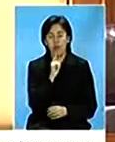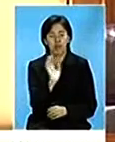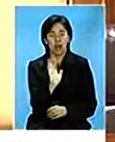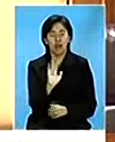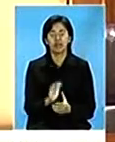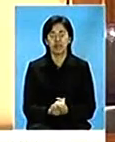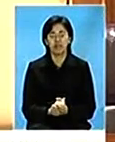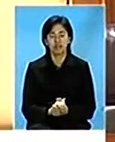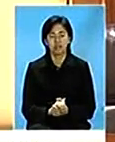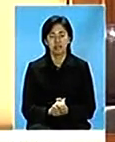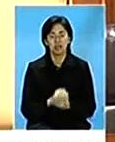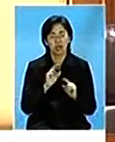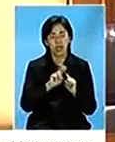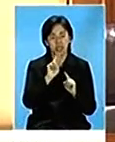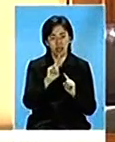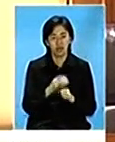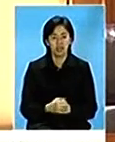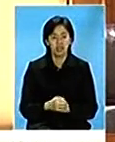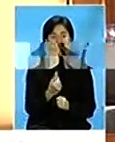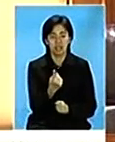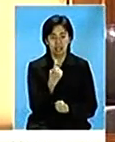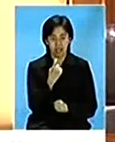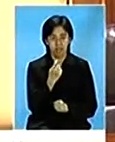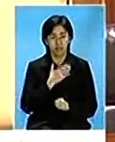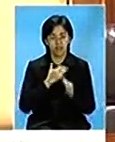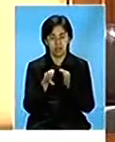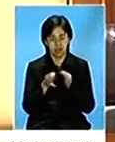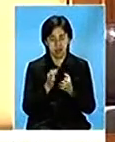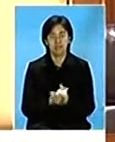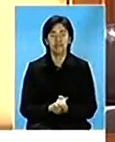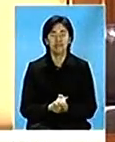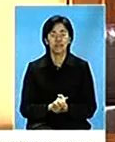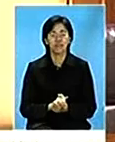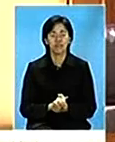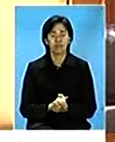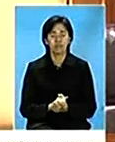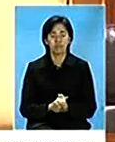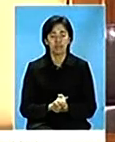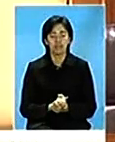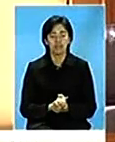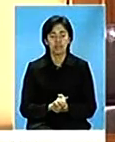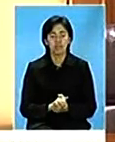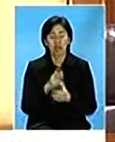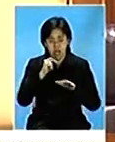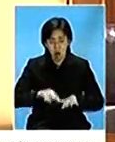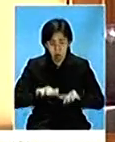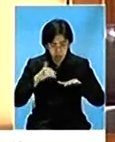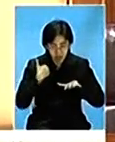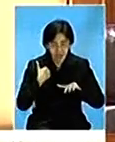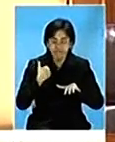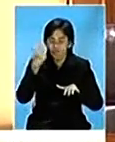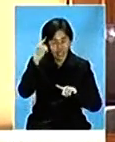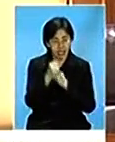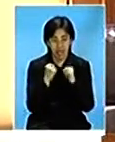เป็นอันขาดนะครับเรื่องที่2นะครับท่านถามมา5ข้อถามว่า เหมือนกับเมื่อกี้น้ำท่วมไหมก็ตอบว่าไม่ท่วมหรอกนะครับ